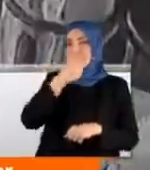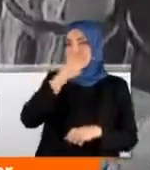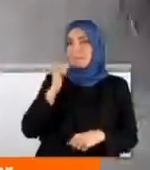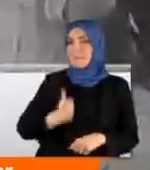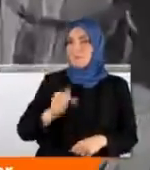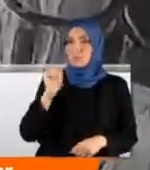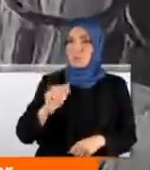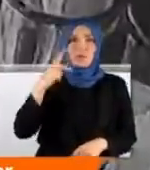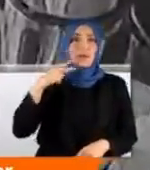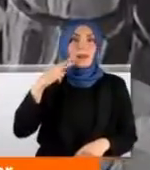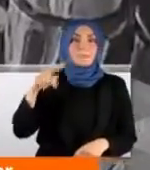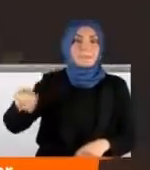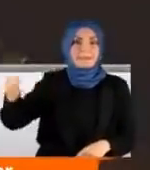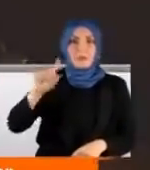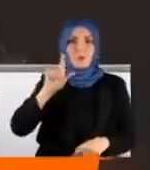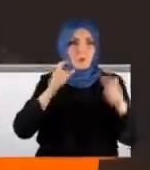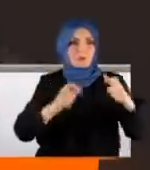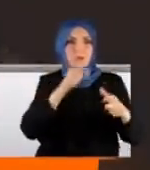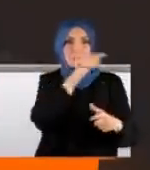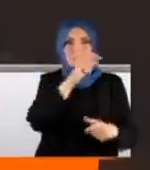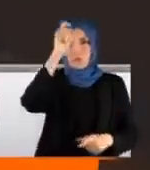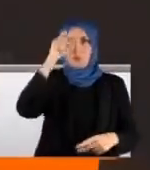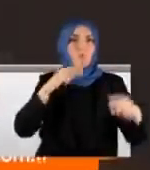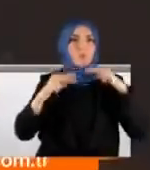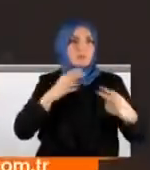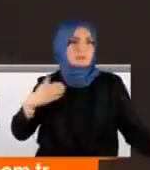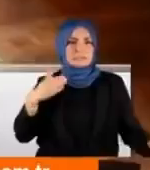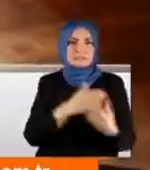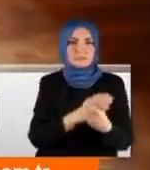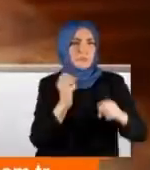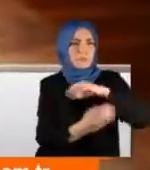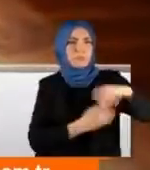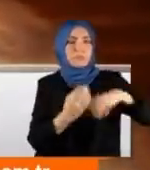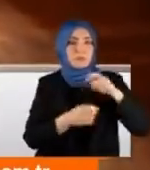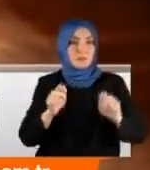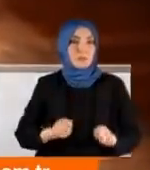kentinde bir Türk lokantasını basıp ortalığı savaş alanına çevirmişti.